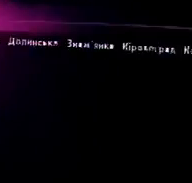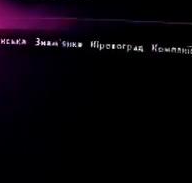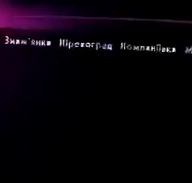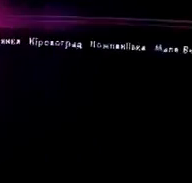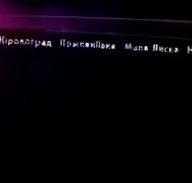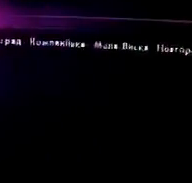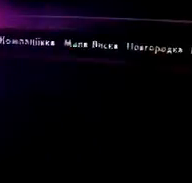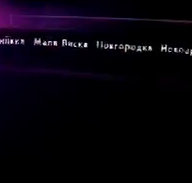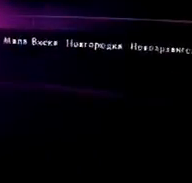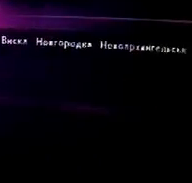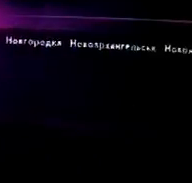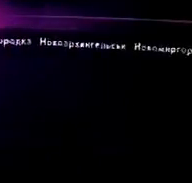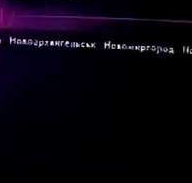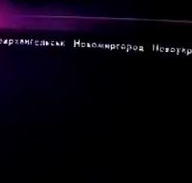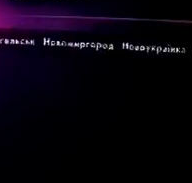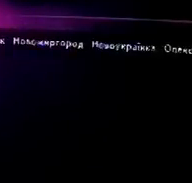Дякую!